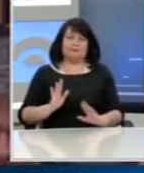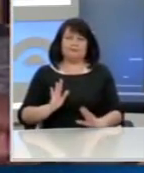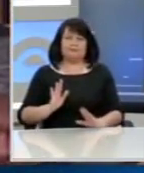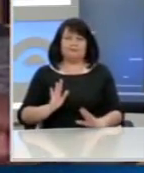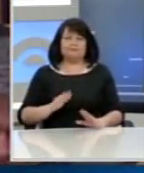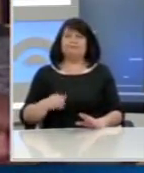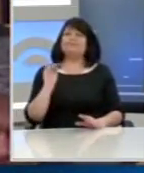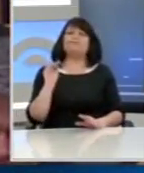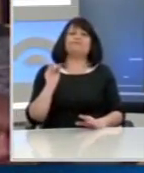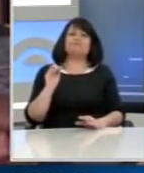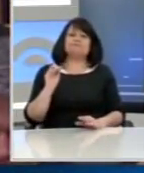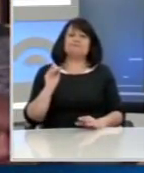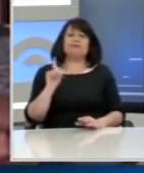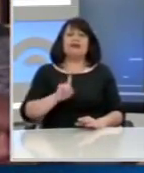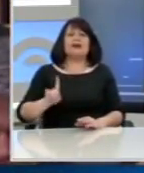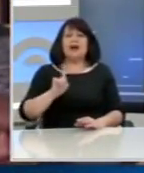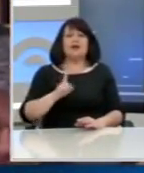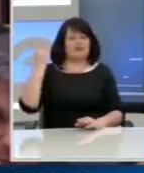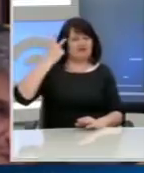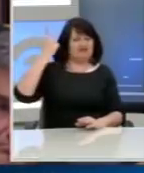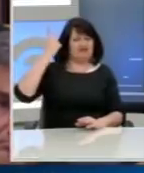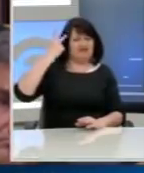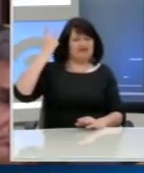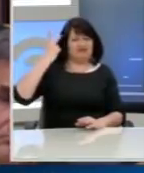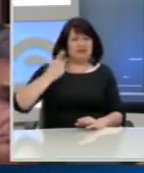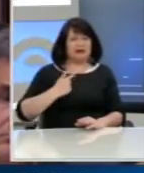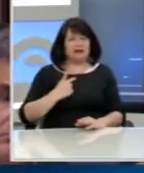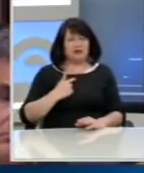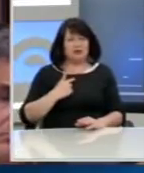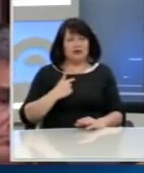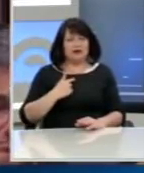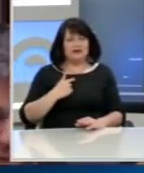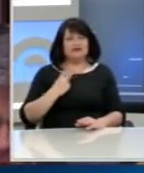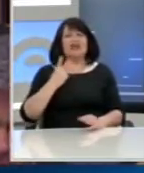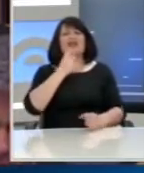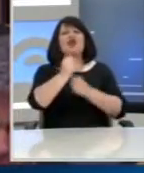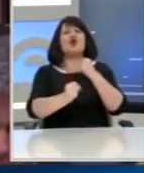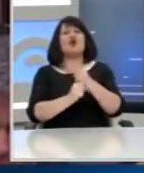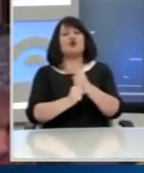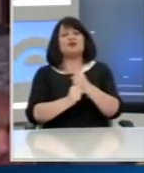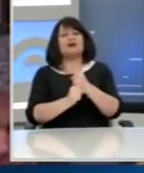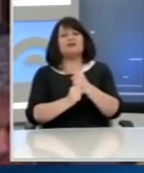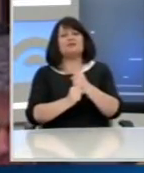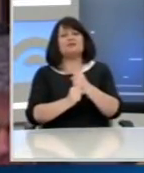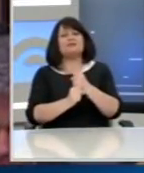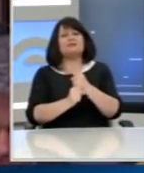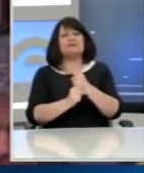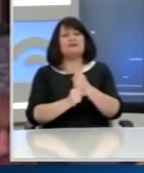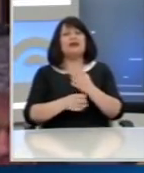Κύριε Μητσοτάκη, με κατηγορείτε εδώ και 2 χρόνια, συγκρίνοντας δηλώσεις